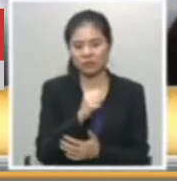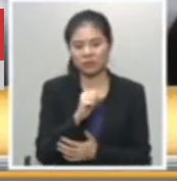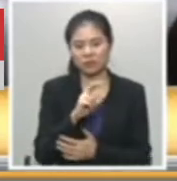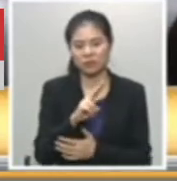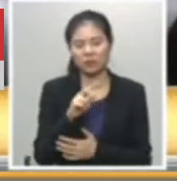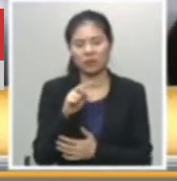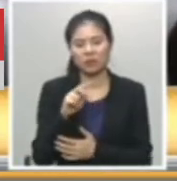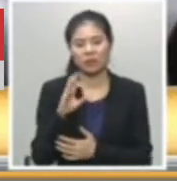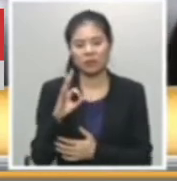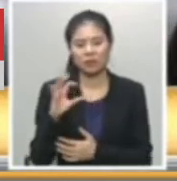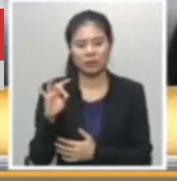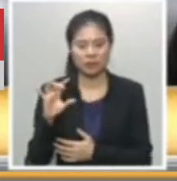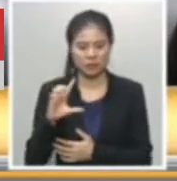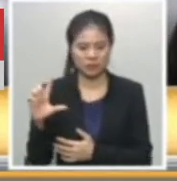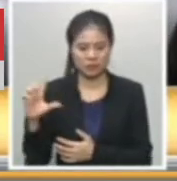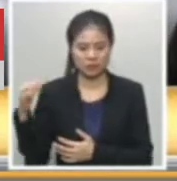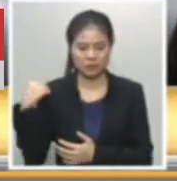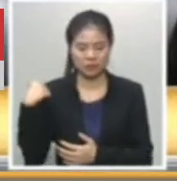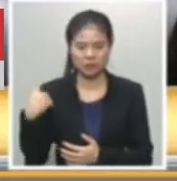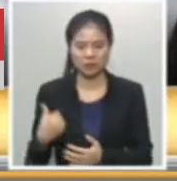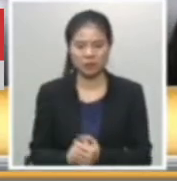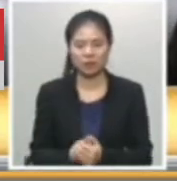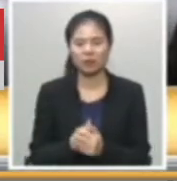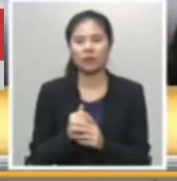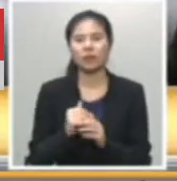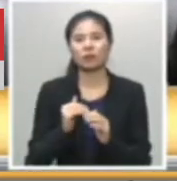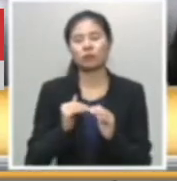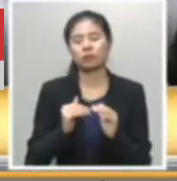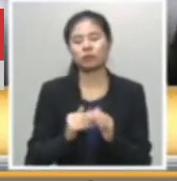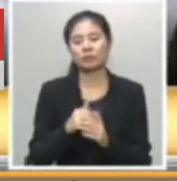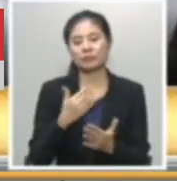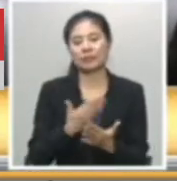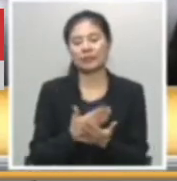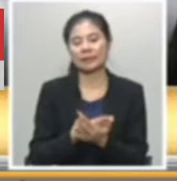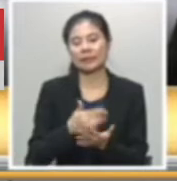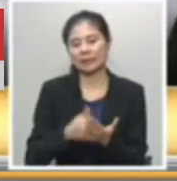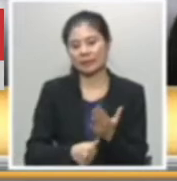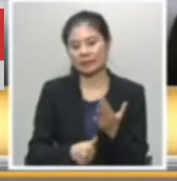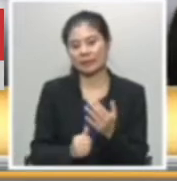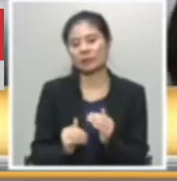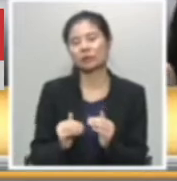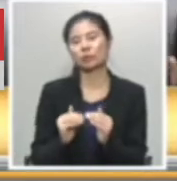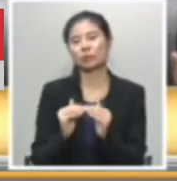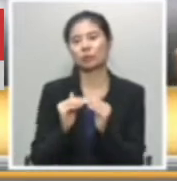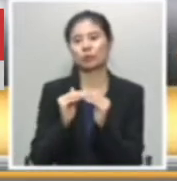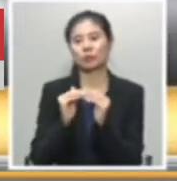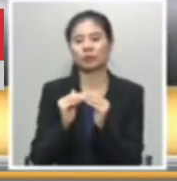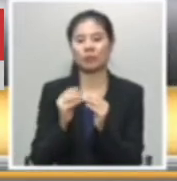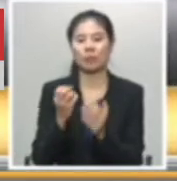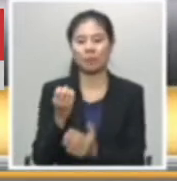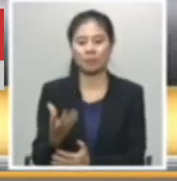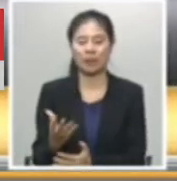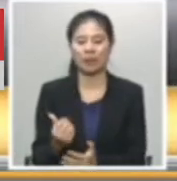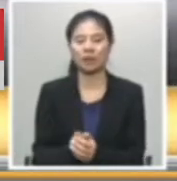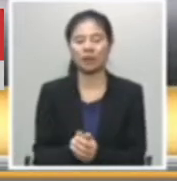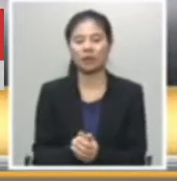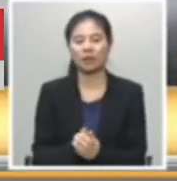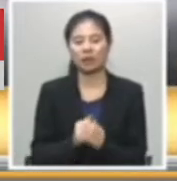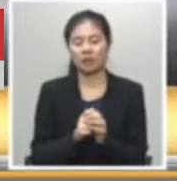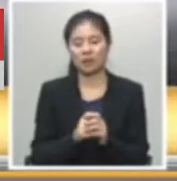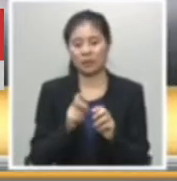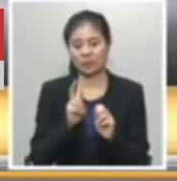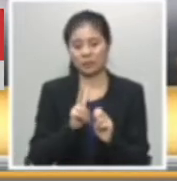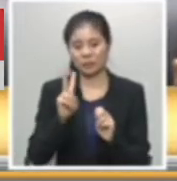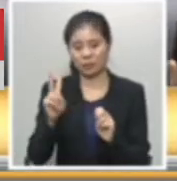12.98 ล้านล้านบาทนะครับสูงขึ้นเรื่อยๆนะครับตั้งแต่การยึดอำนาจเป็นต้นมาสูงเป็นอันดับ2ของเอเชีย